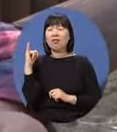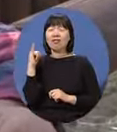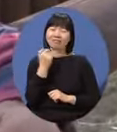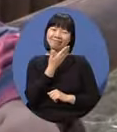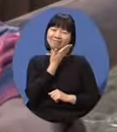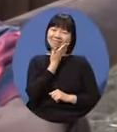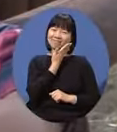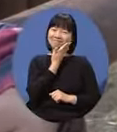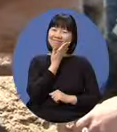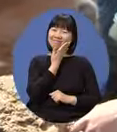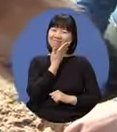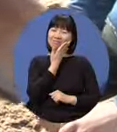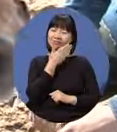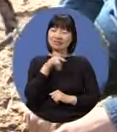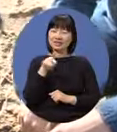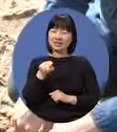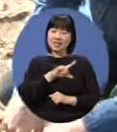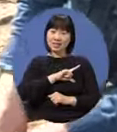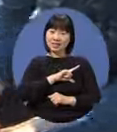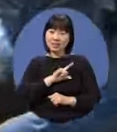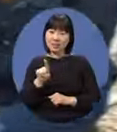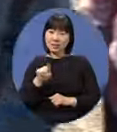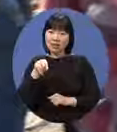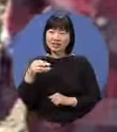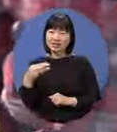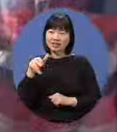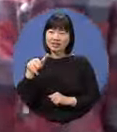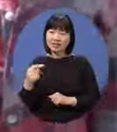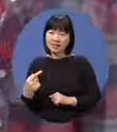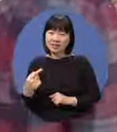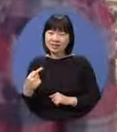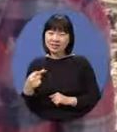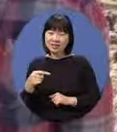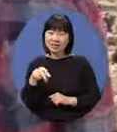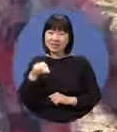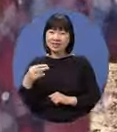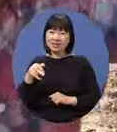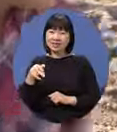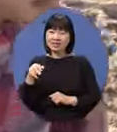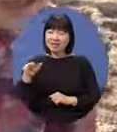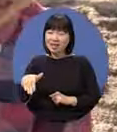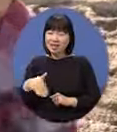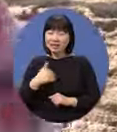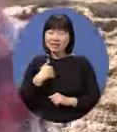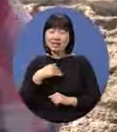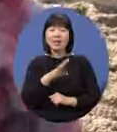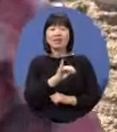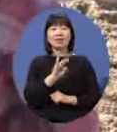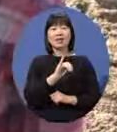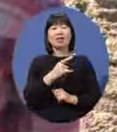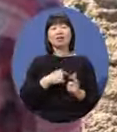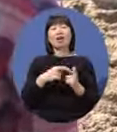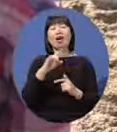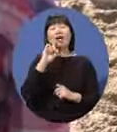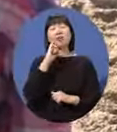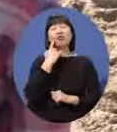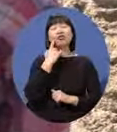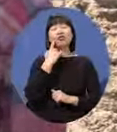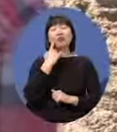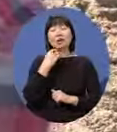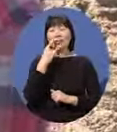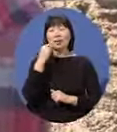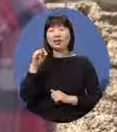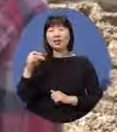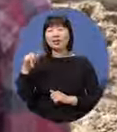귀여워. 얘 이름이 뭐예요? 실크요. 실크야. 난 비비가 더 예쁘거든.